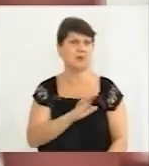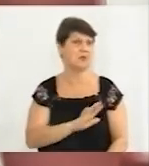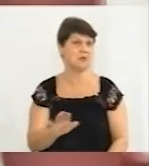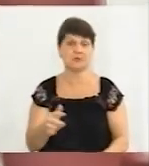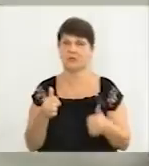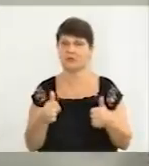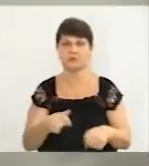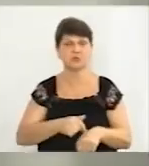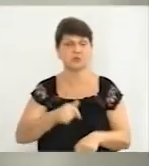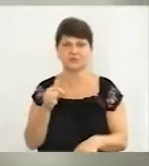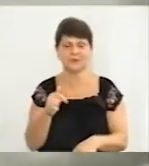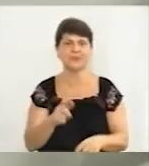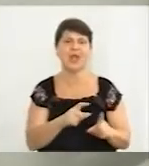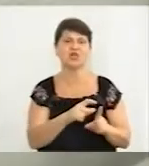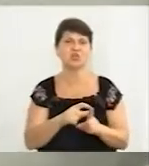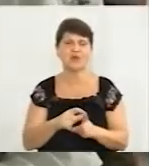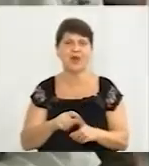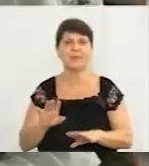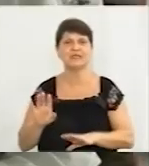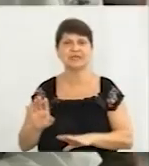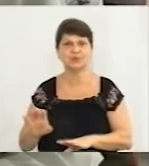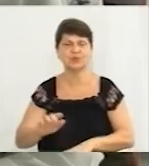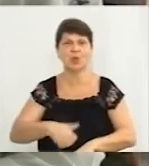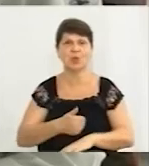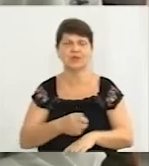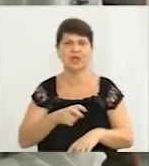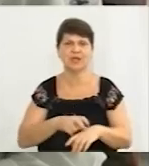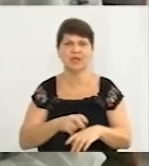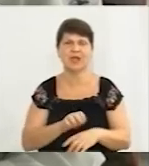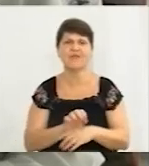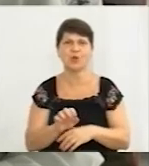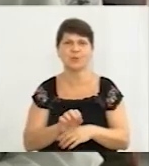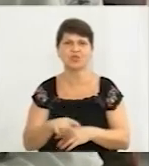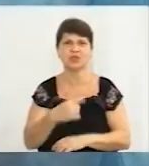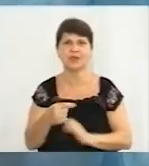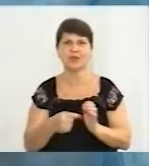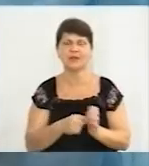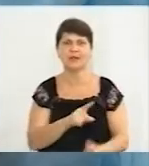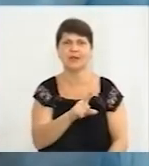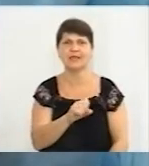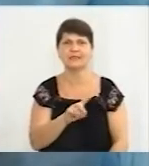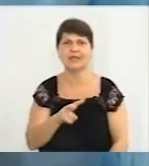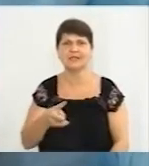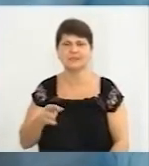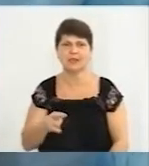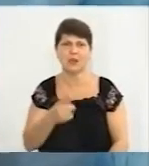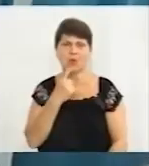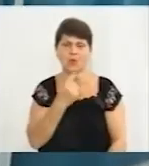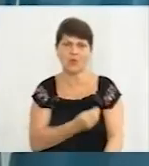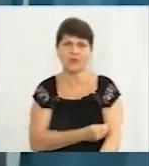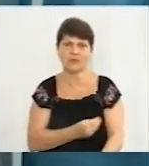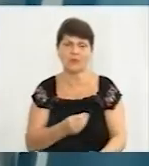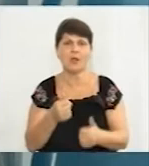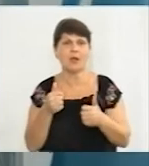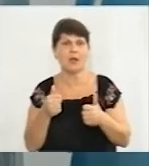себе почуваю. За словами заступниці головного лікаря з виробничих питань Олени Зеленської, здавати кров корисно. Це зміцнює імунну систему